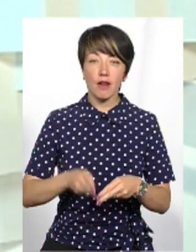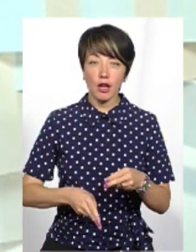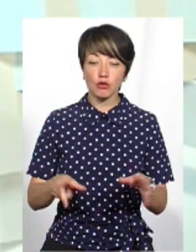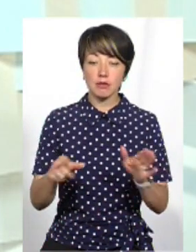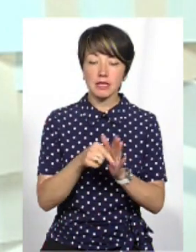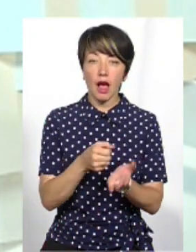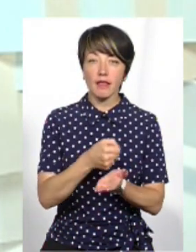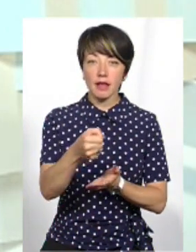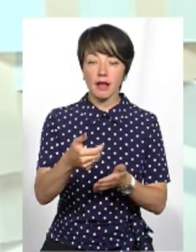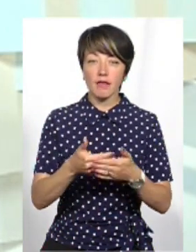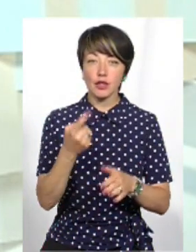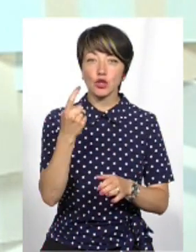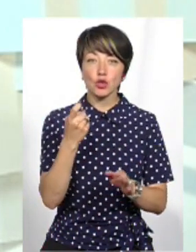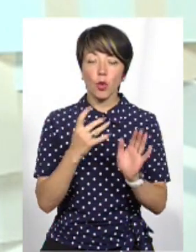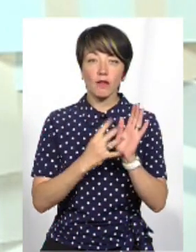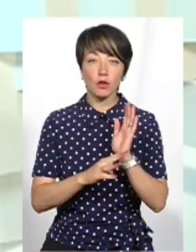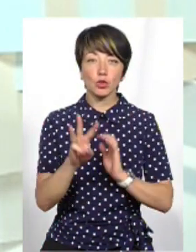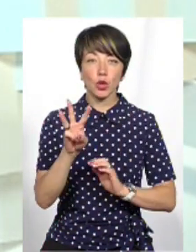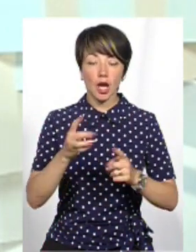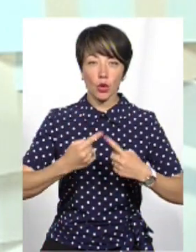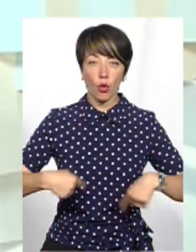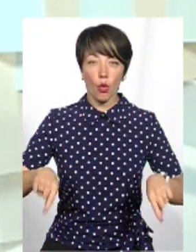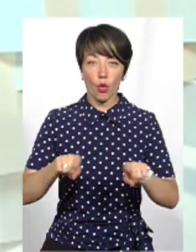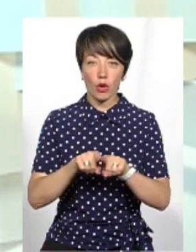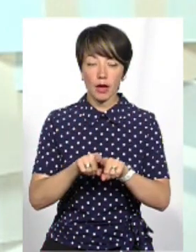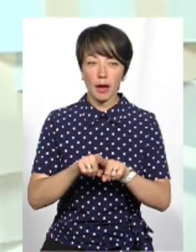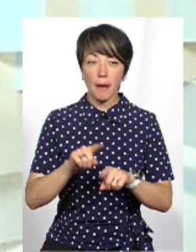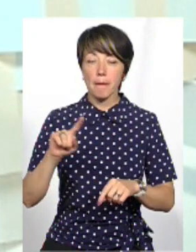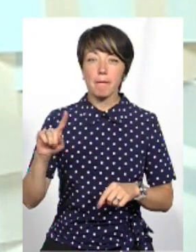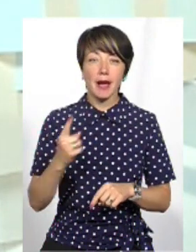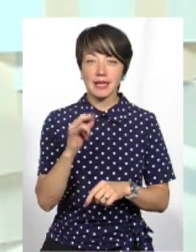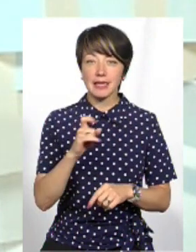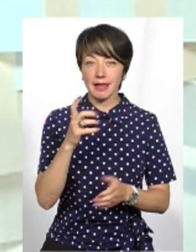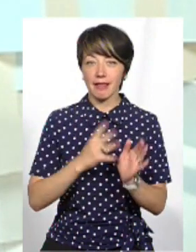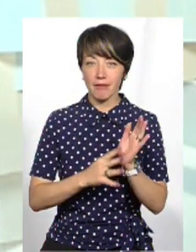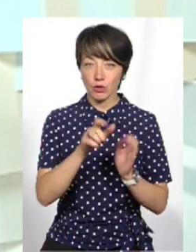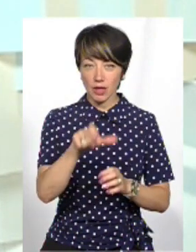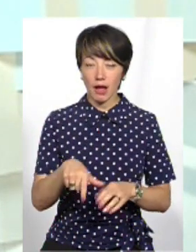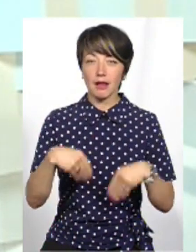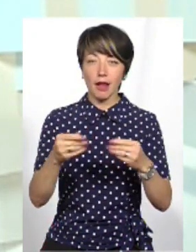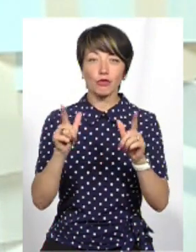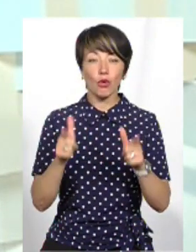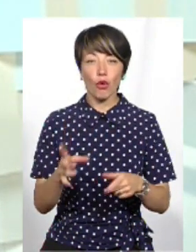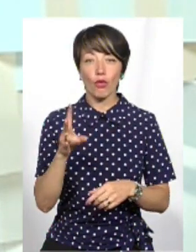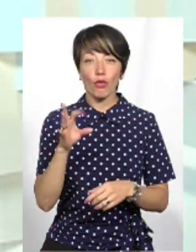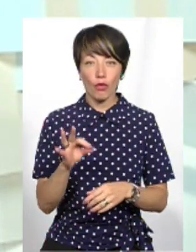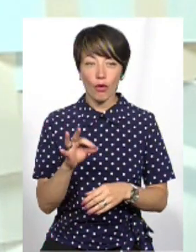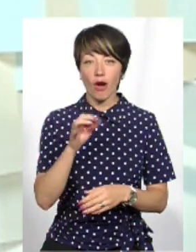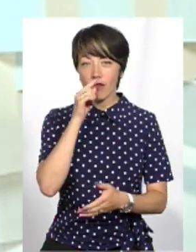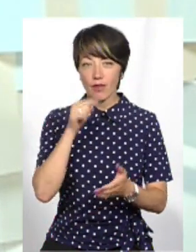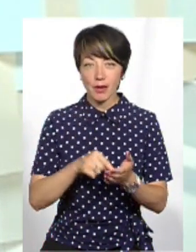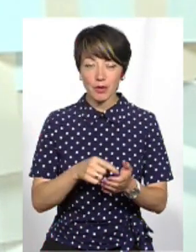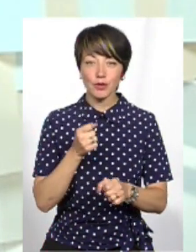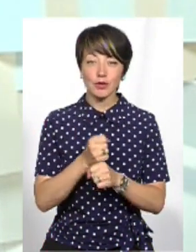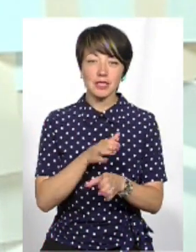Завершуємо із кандидатом від 193-го округу. Він першим із 90 кандидатів дав згоду, але випало це